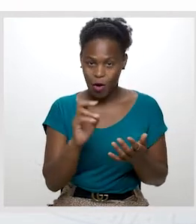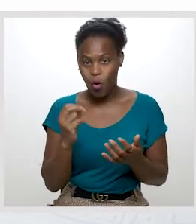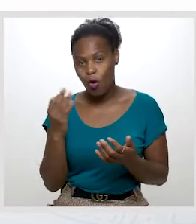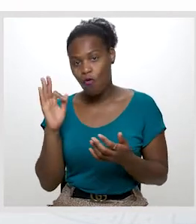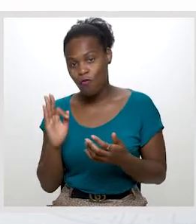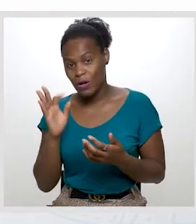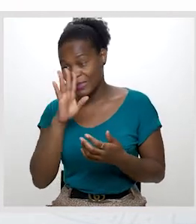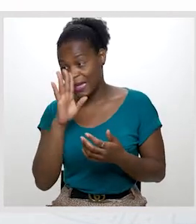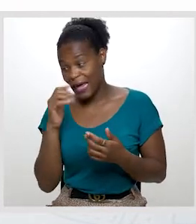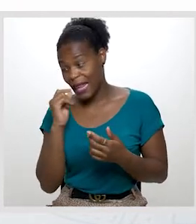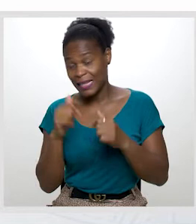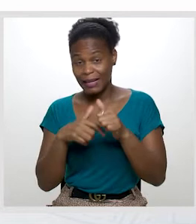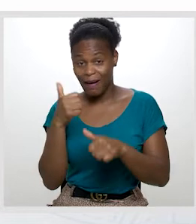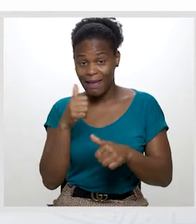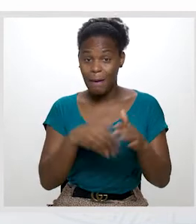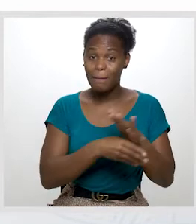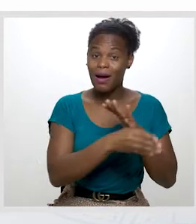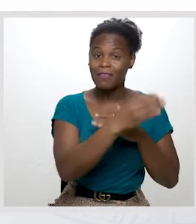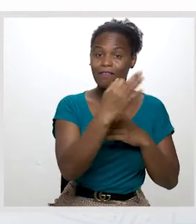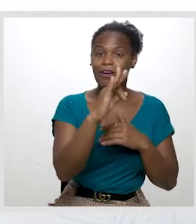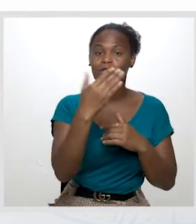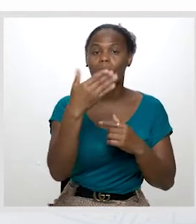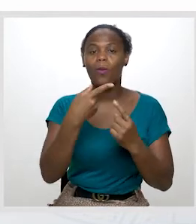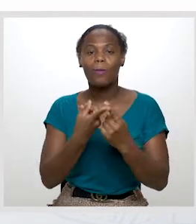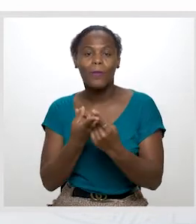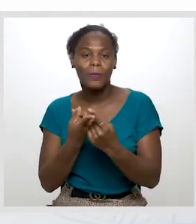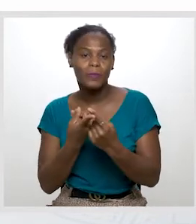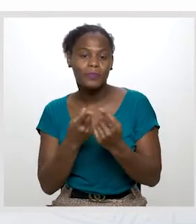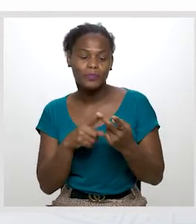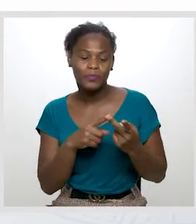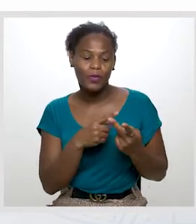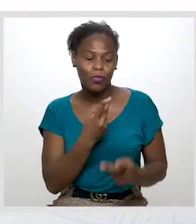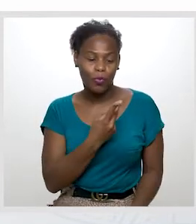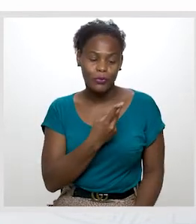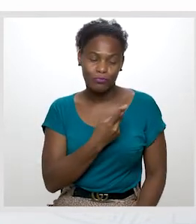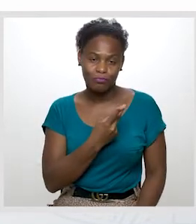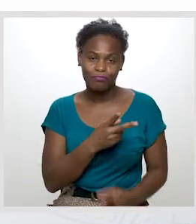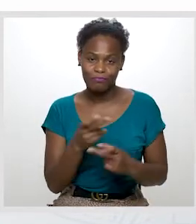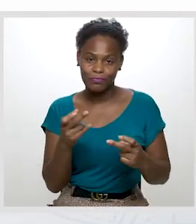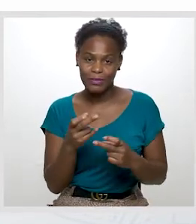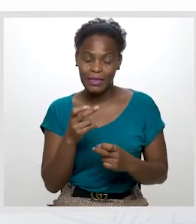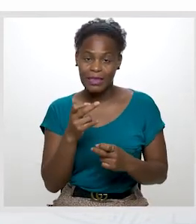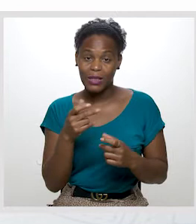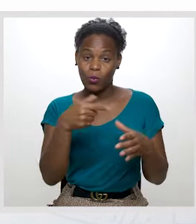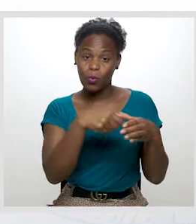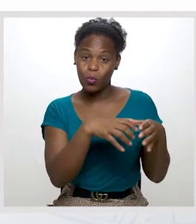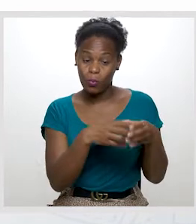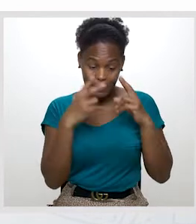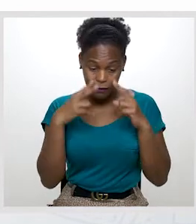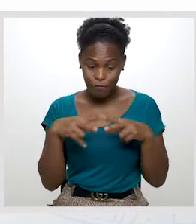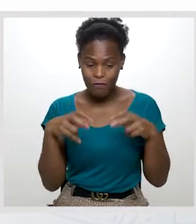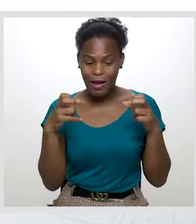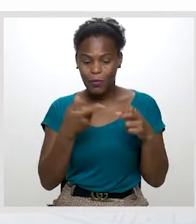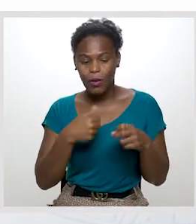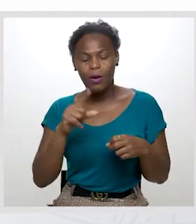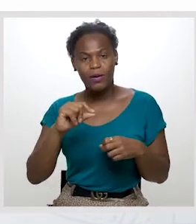faux. S'ils gagnent, ils partent en France pendant 1 an. Deuxième affirmation, dans